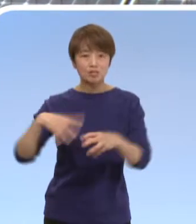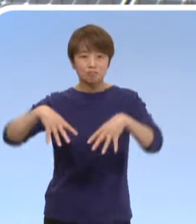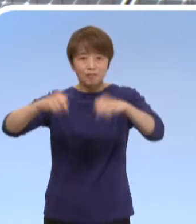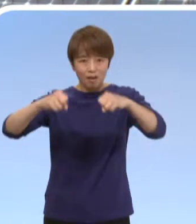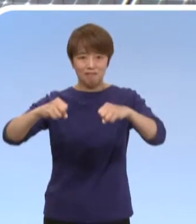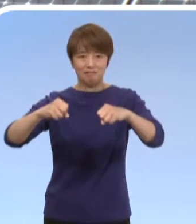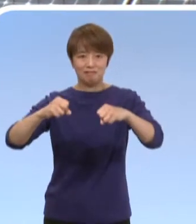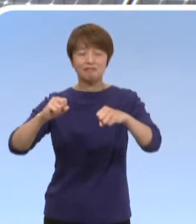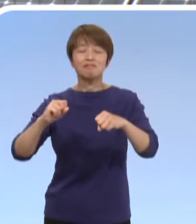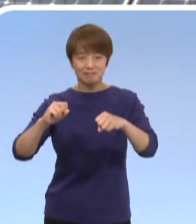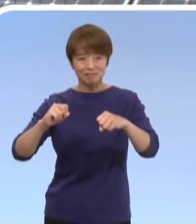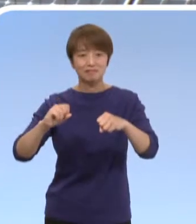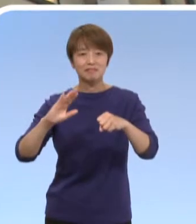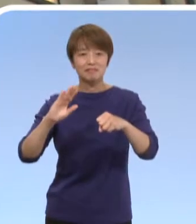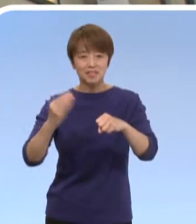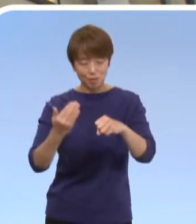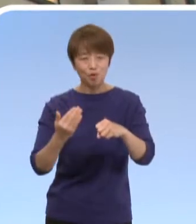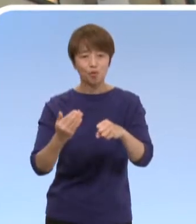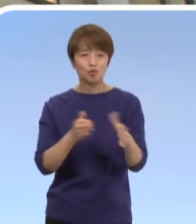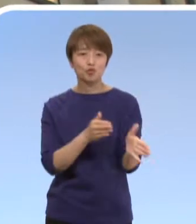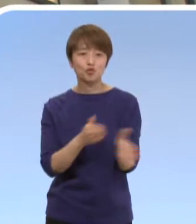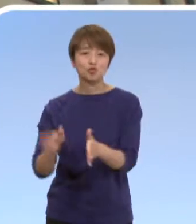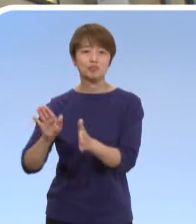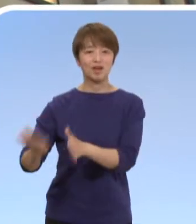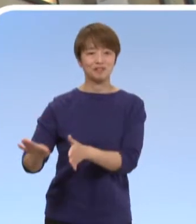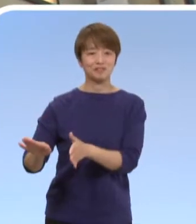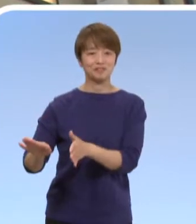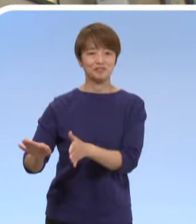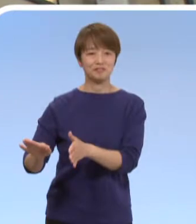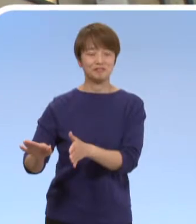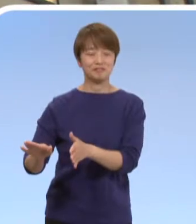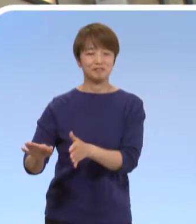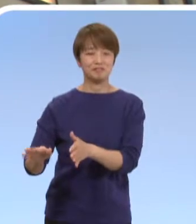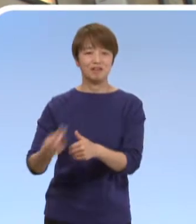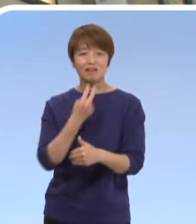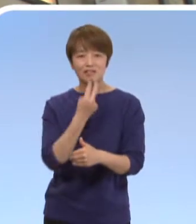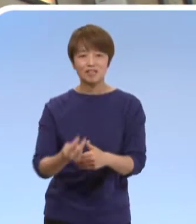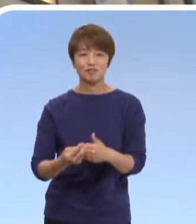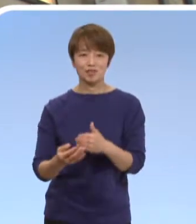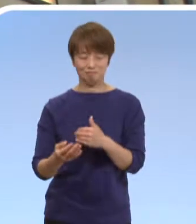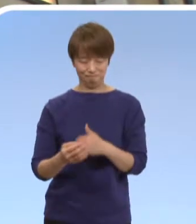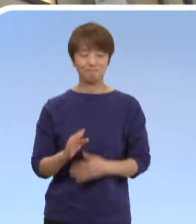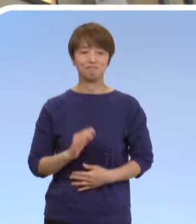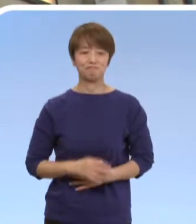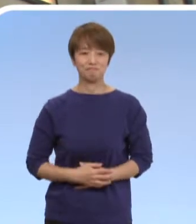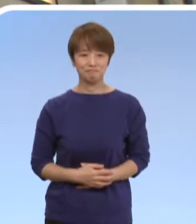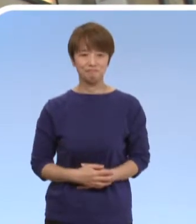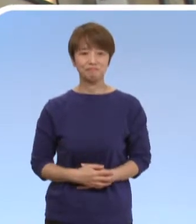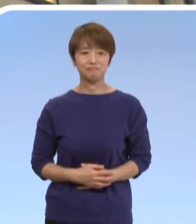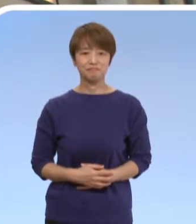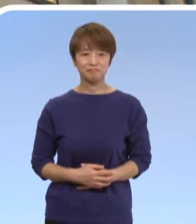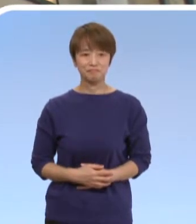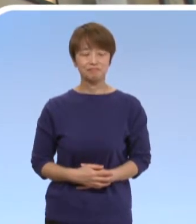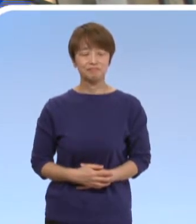電になってもね、 そのための備えっていう部分ではやっぱり助かるって感じですか？ そういうことですね。